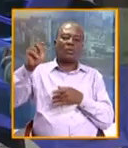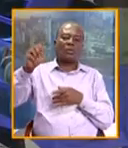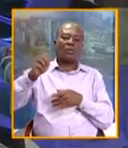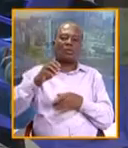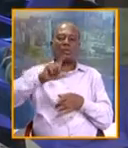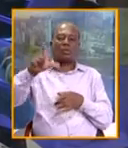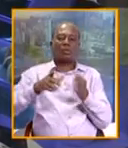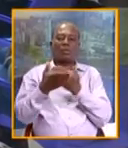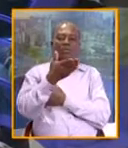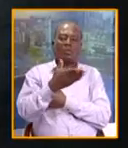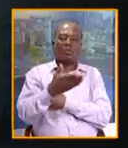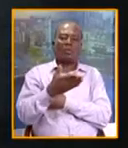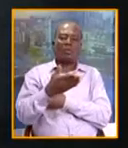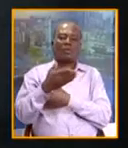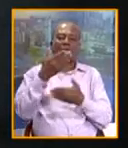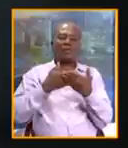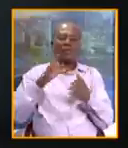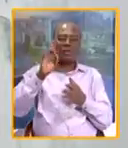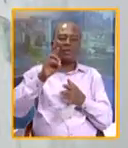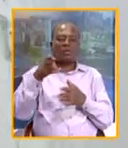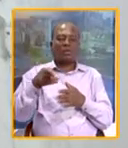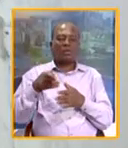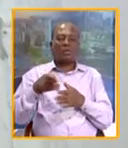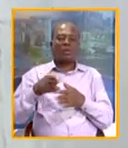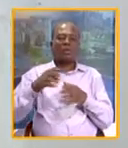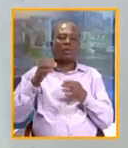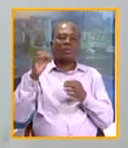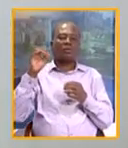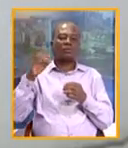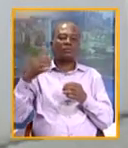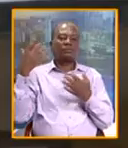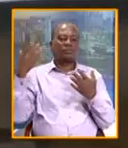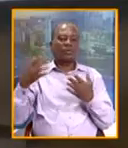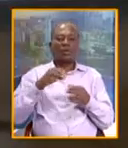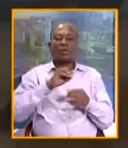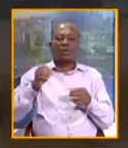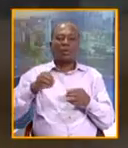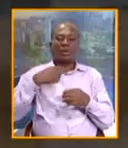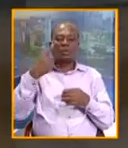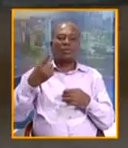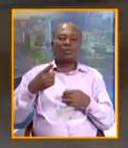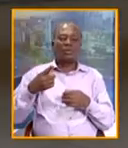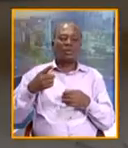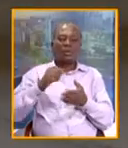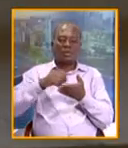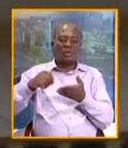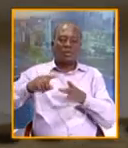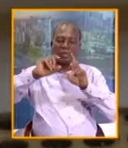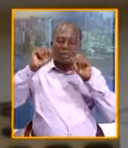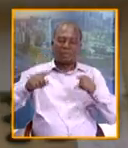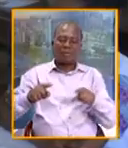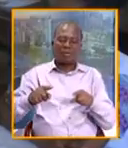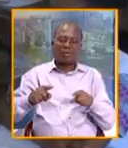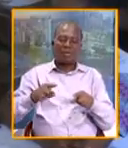et peu avant 8 heures la sirène annonce le début des épreuves écrites de l'examen du baccalauréat session 2020